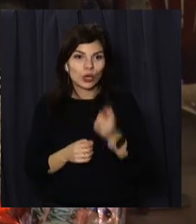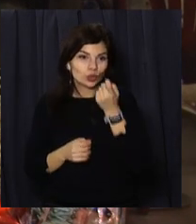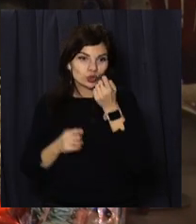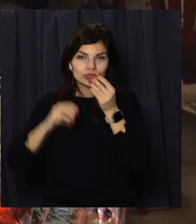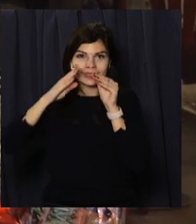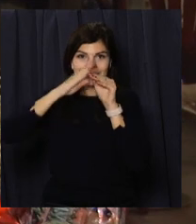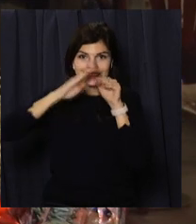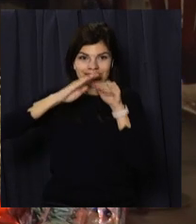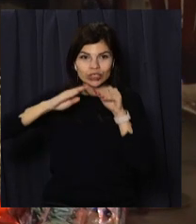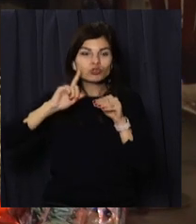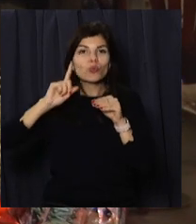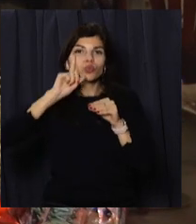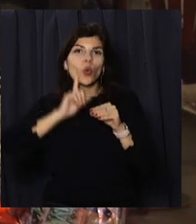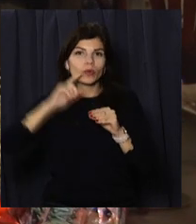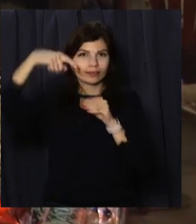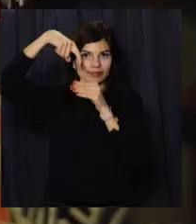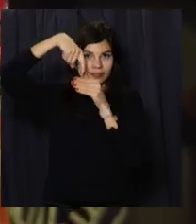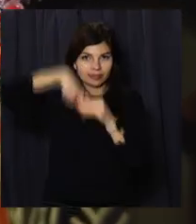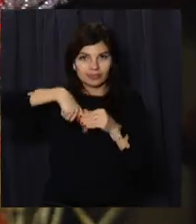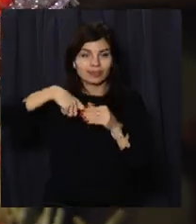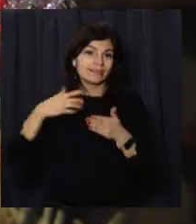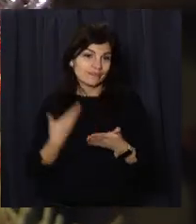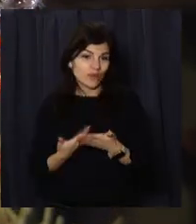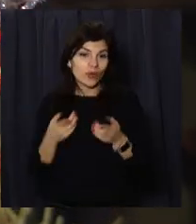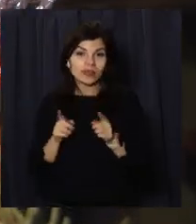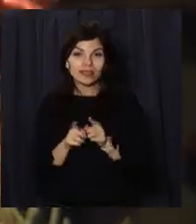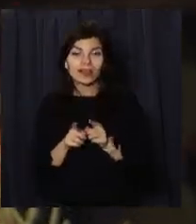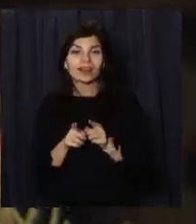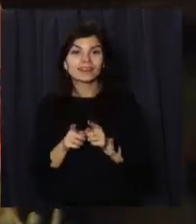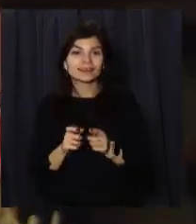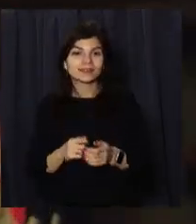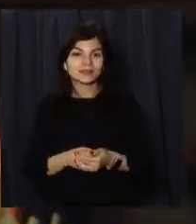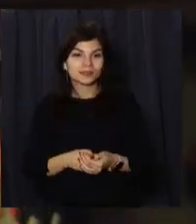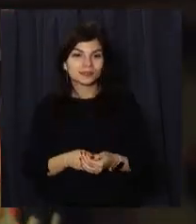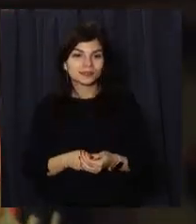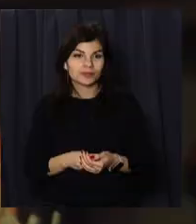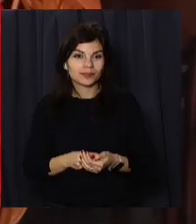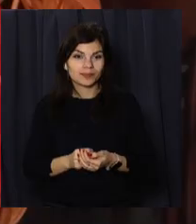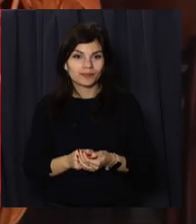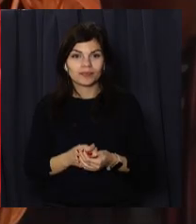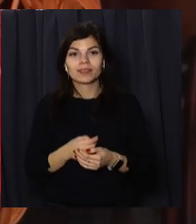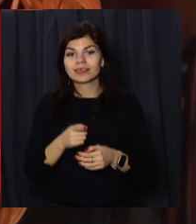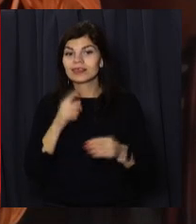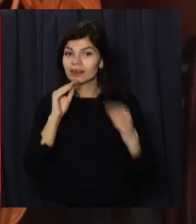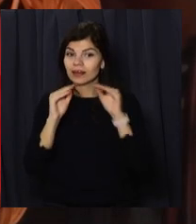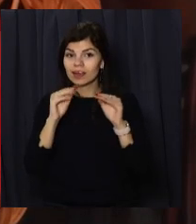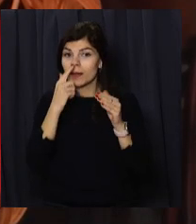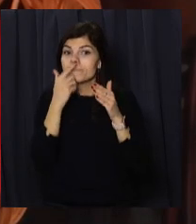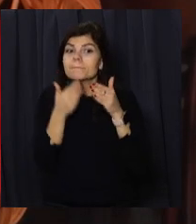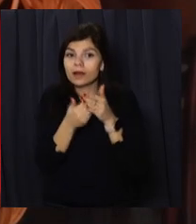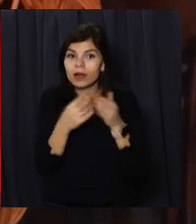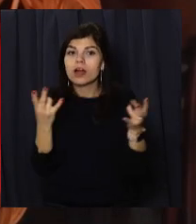легко вставляем в эту композицию. Та перед оздобленням гілки та шишки треба промити водою. Композиція має